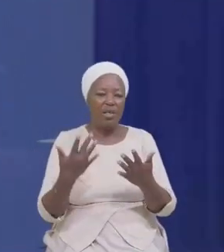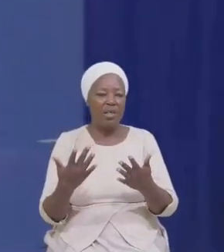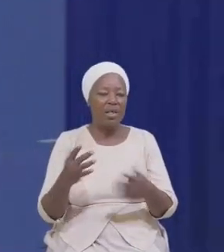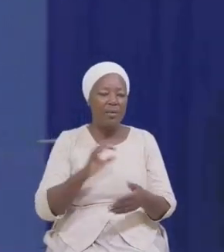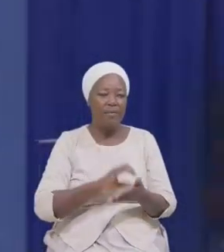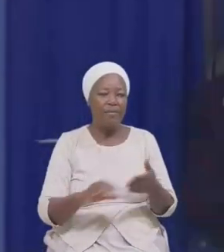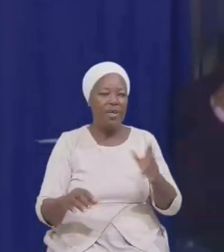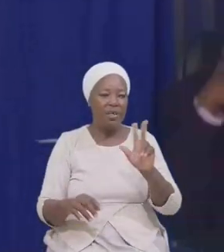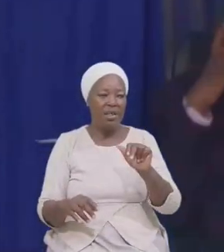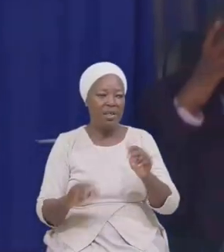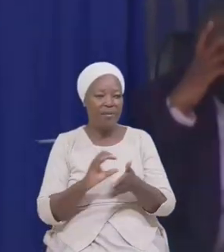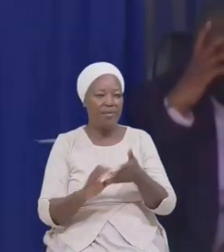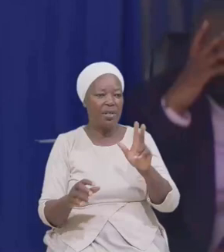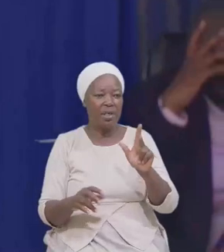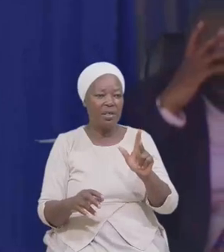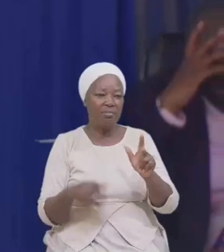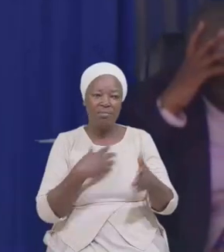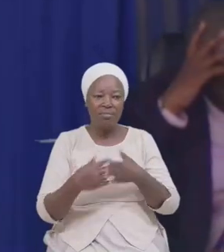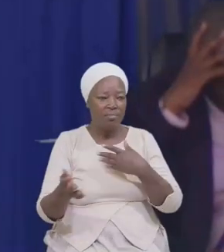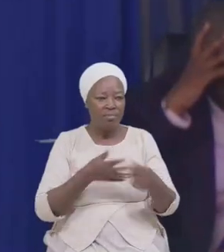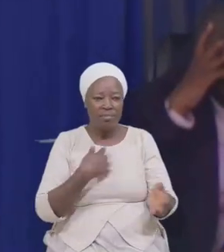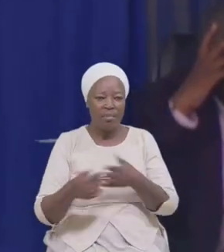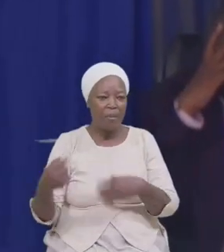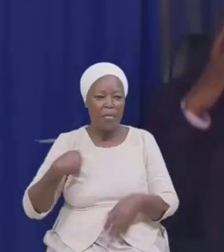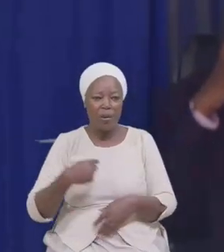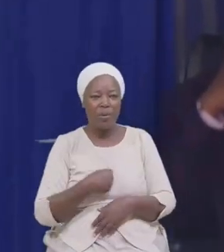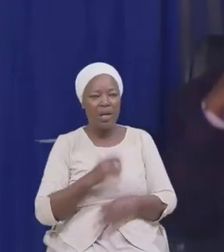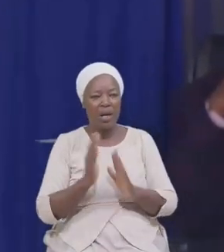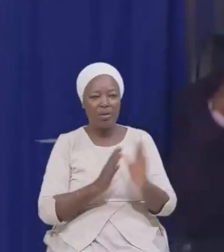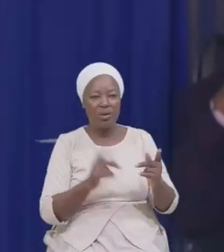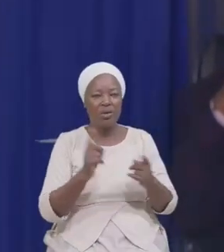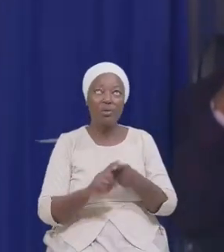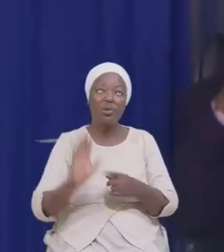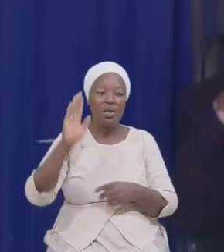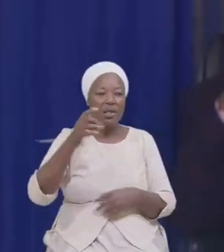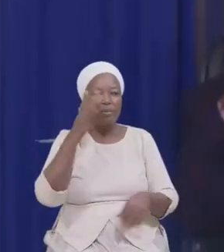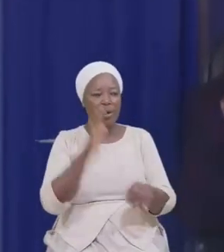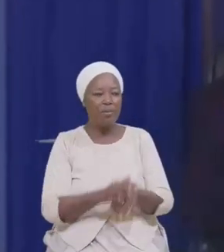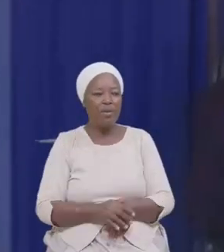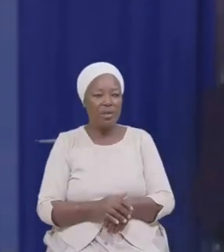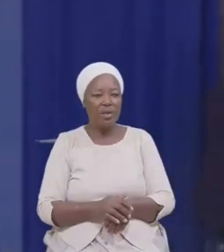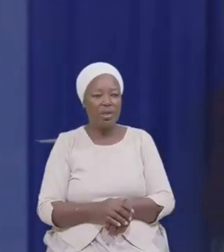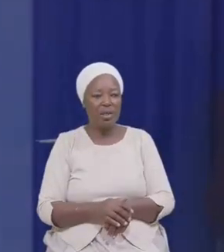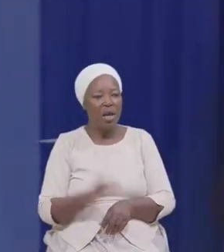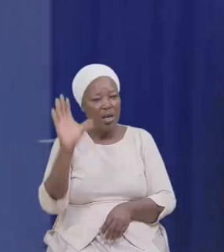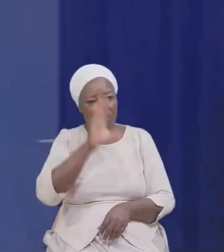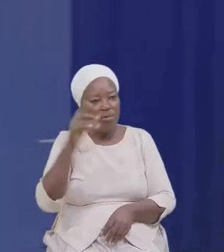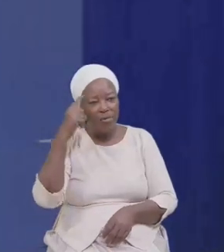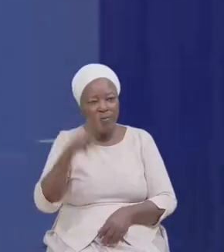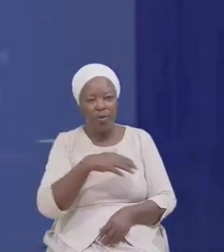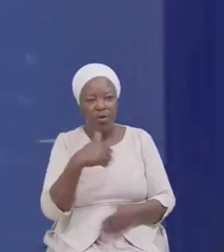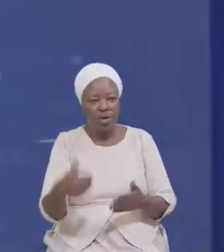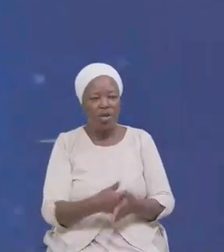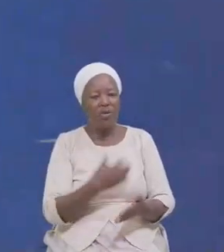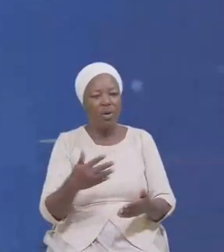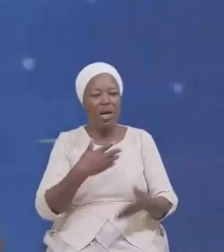Verset 13, mais nous attendons, selon sa promesse, de nouveaux cieux et une nouvelle terre. C'est